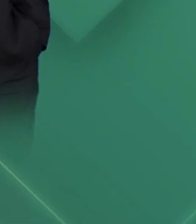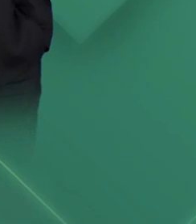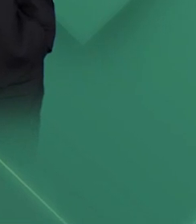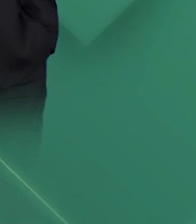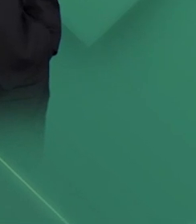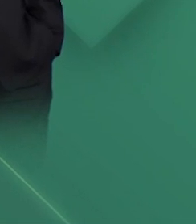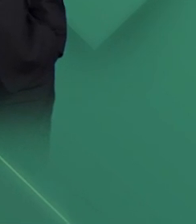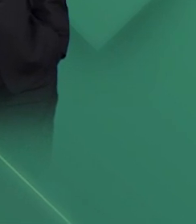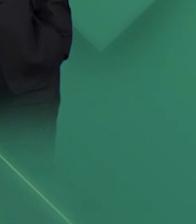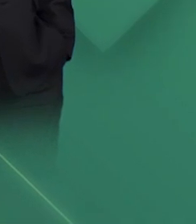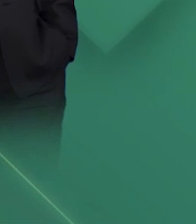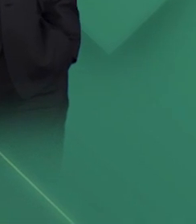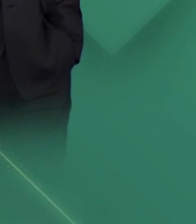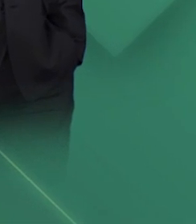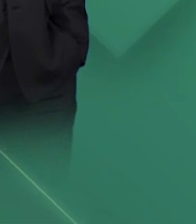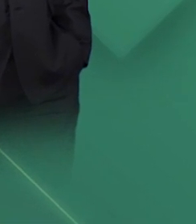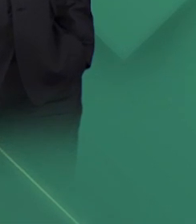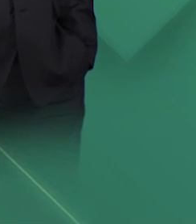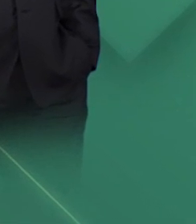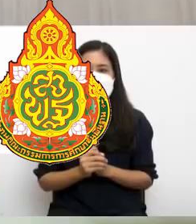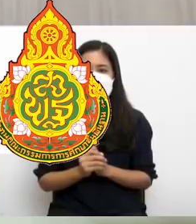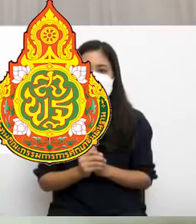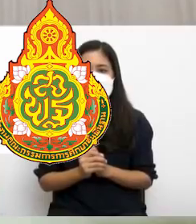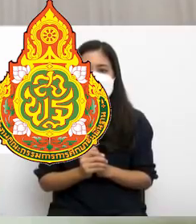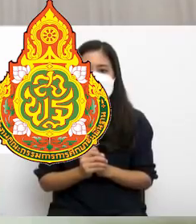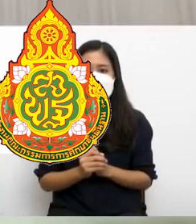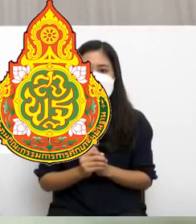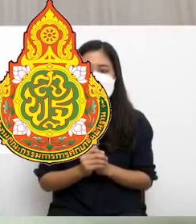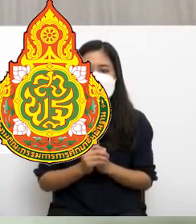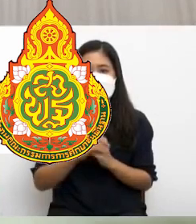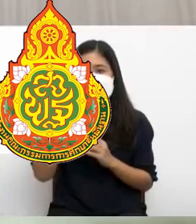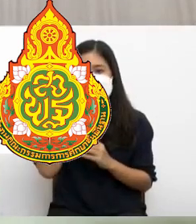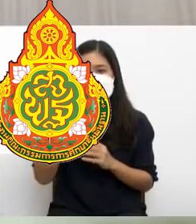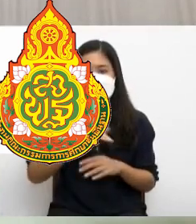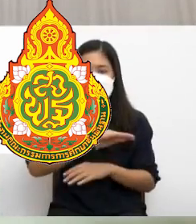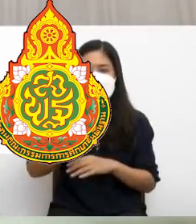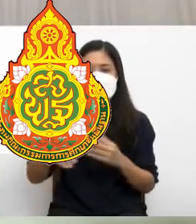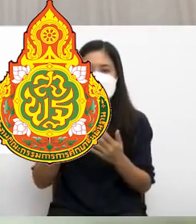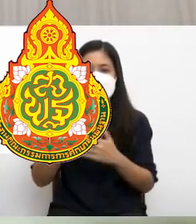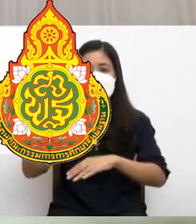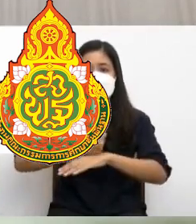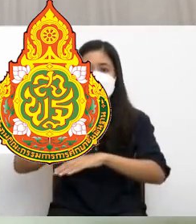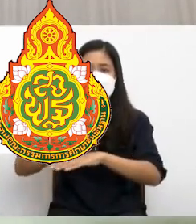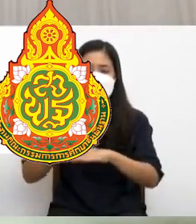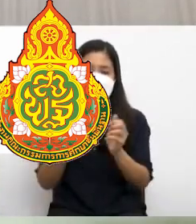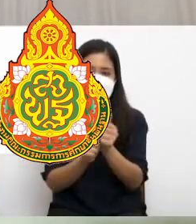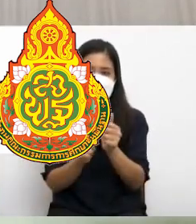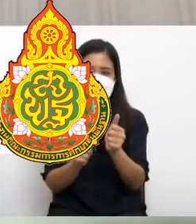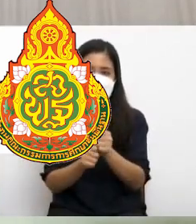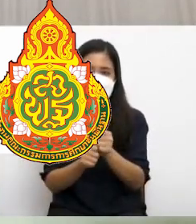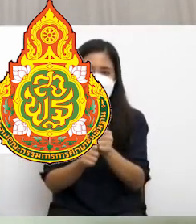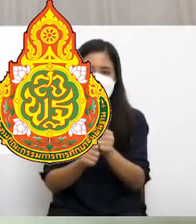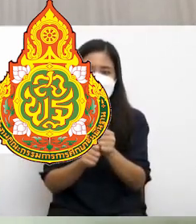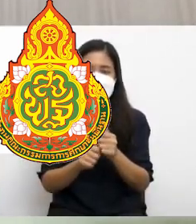รายการผู้เช้าข่าวสปท.ประจำสัปดาห์นี้ท่านผู้ชมจะได้พบกับดร.อมพร พินสาเลขาธิการคณะกรรมการการศึกษาขั้นพื้นฐานในช่ว